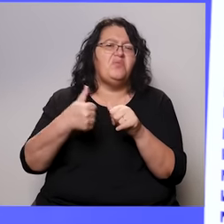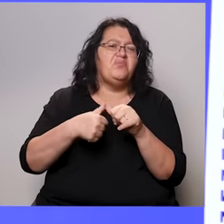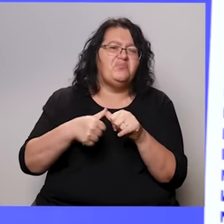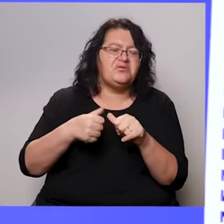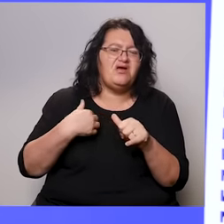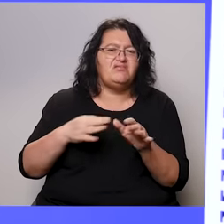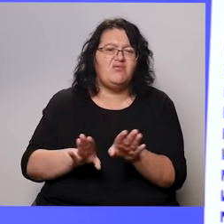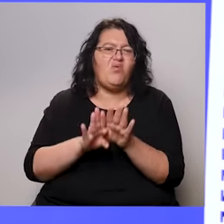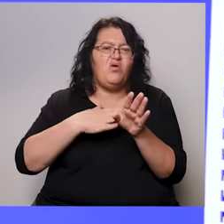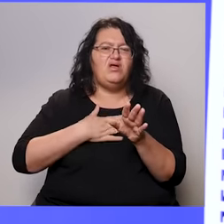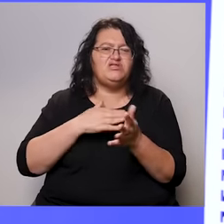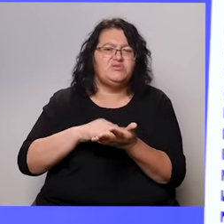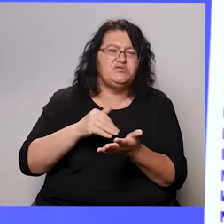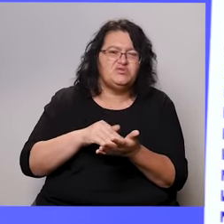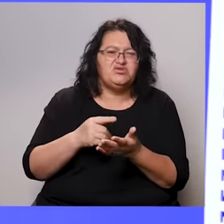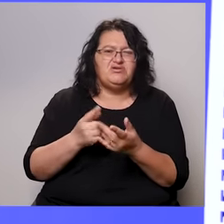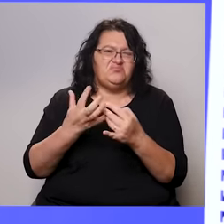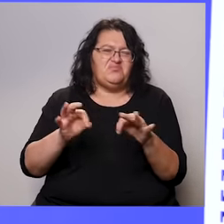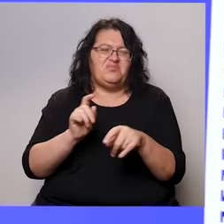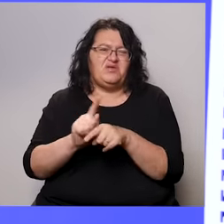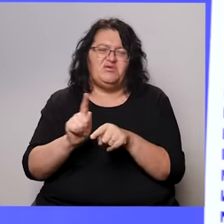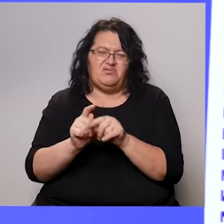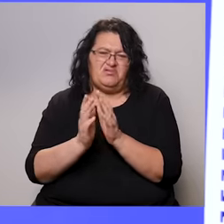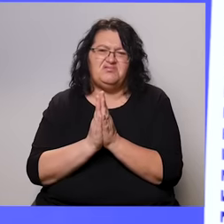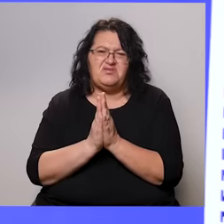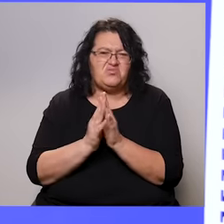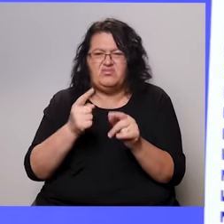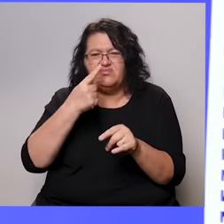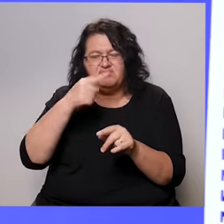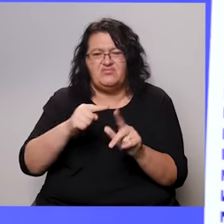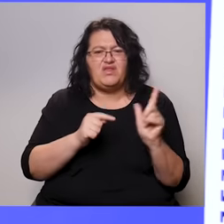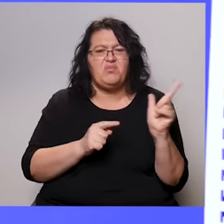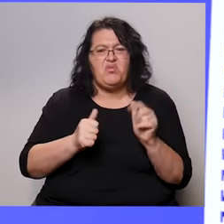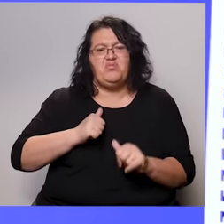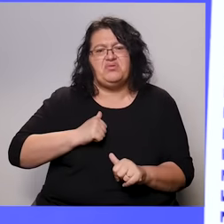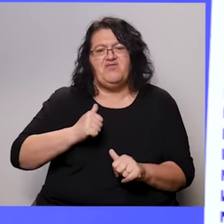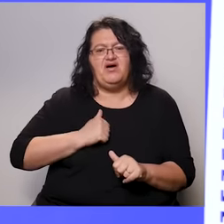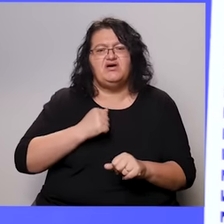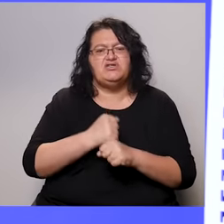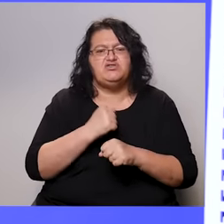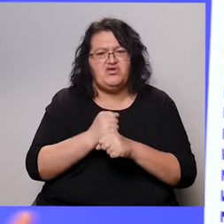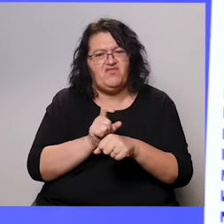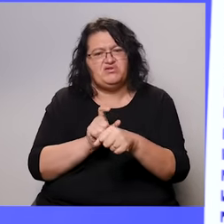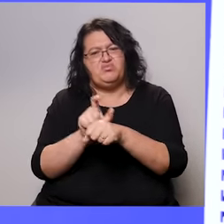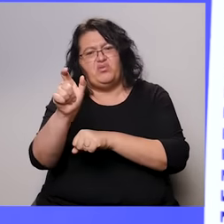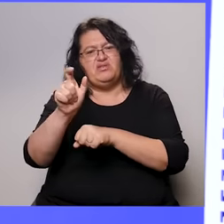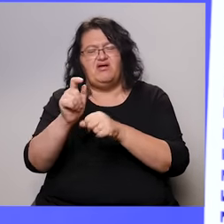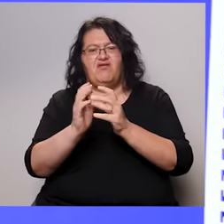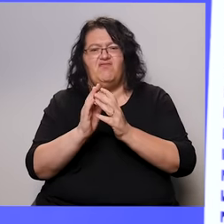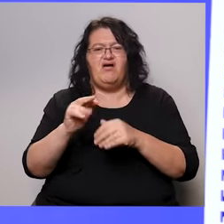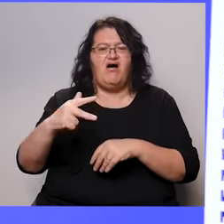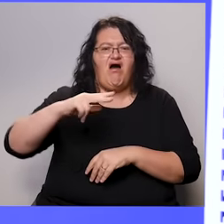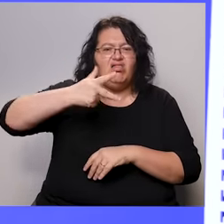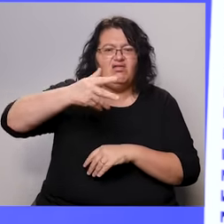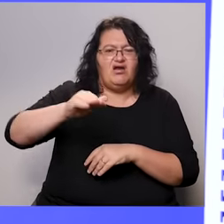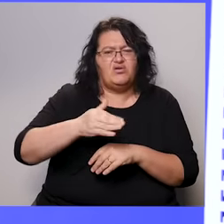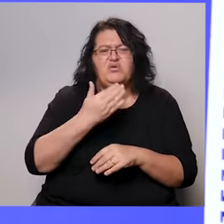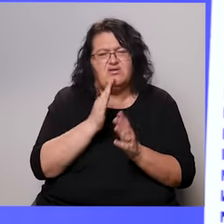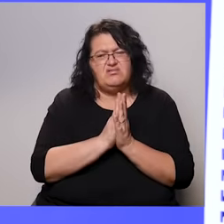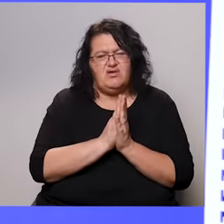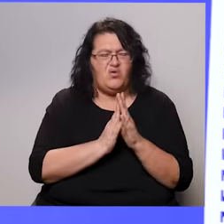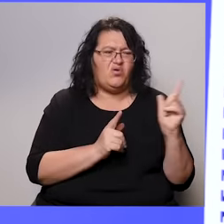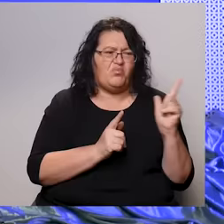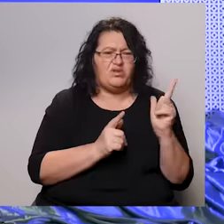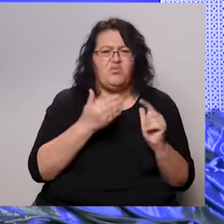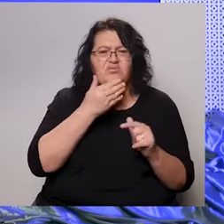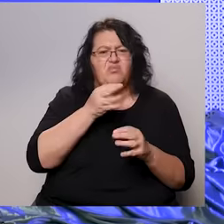mei, pe colegii mei de slujire și în alte, sub alte forme, că ce faci, frate, te împotrivești și tot felul de lucruri. Nu vreau, zic, rămâne pentru